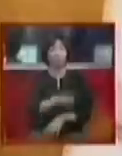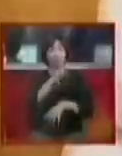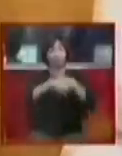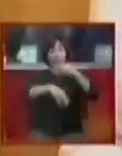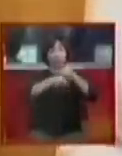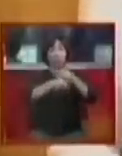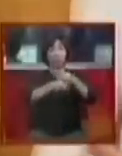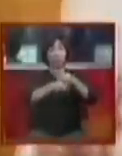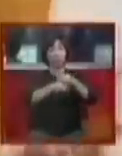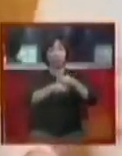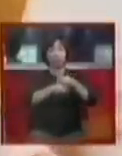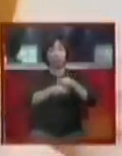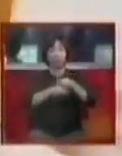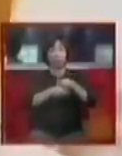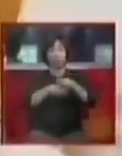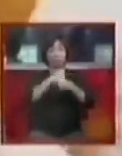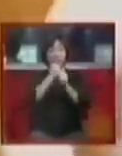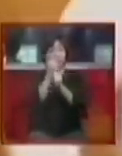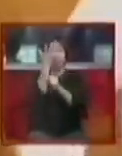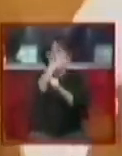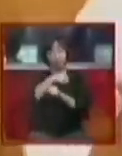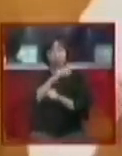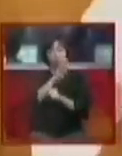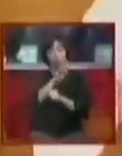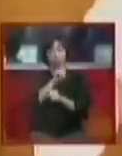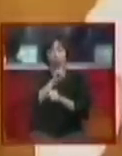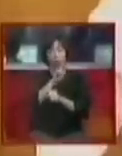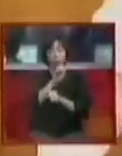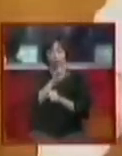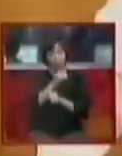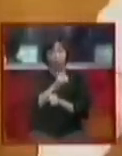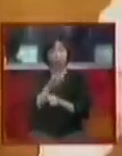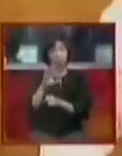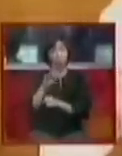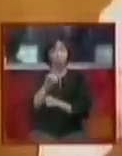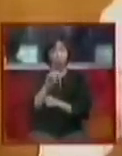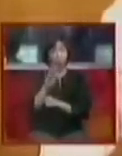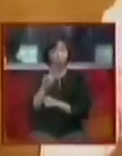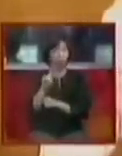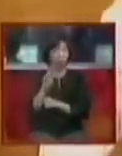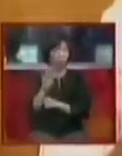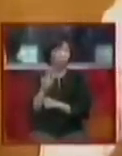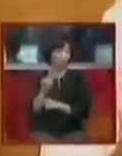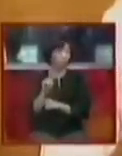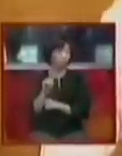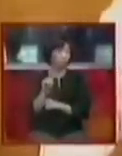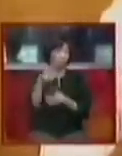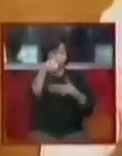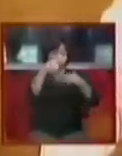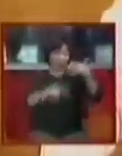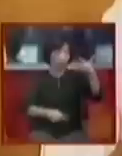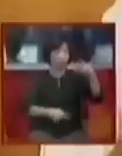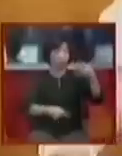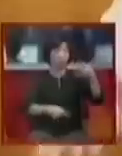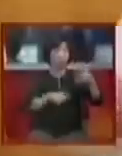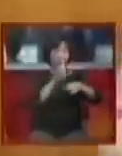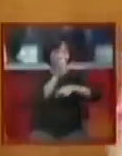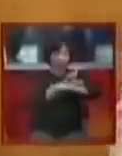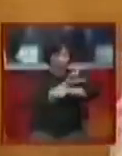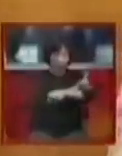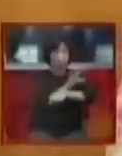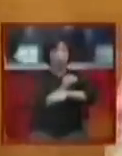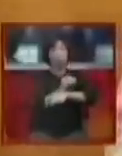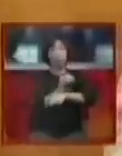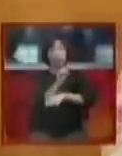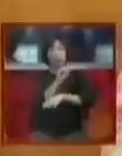Dagdag pa po dyan ang pagpapaganda ng mga airport sa Butuan, Cotabato, Dipolog, Pagadian, Tawi-Tawi, Southern Leyte at San